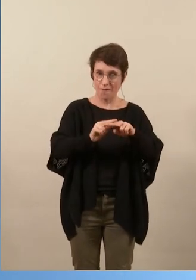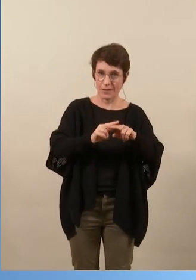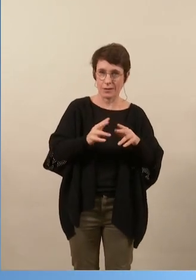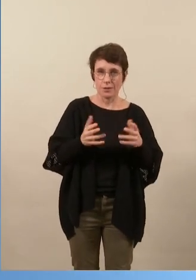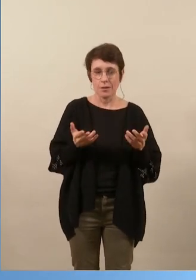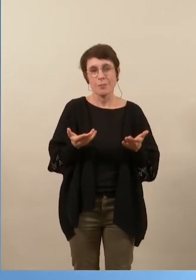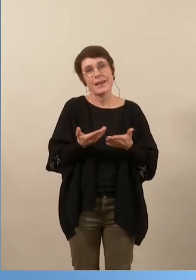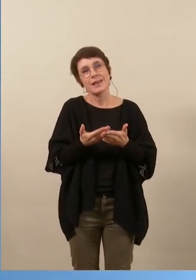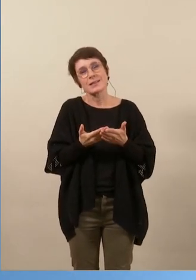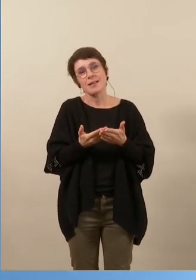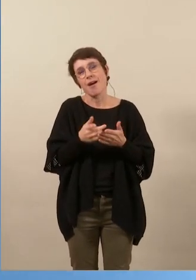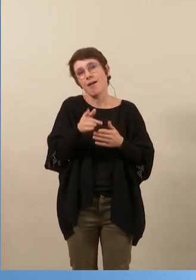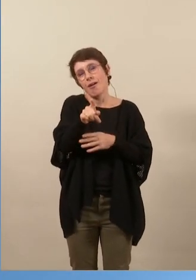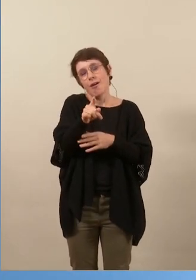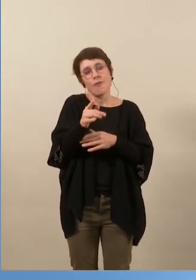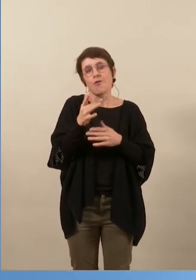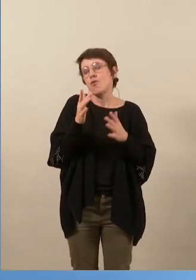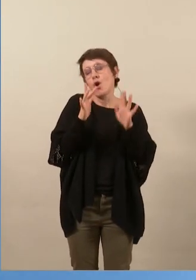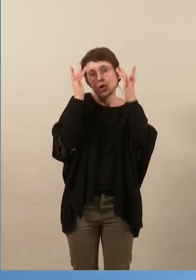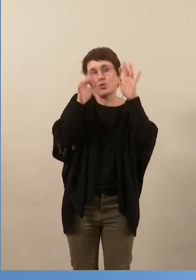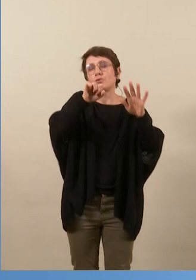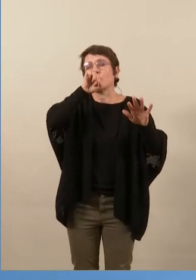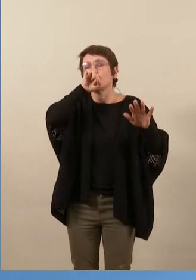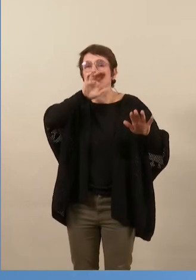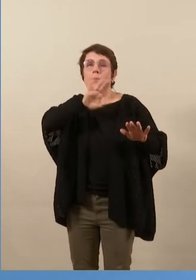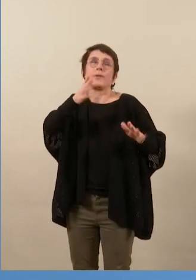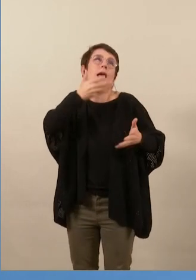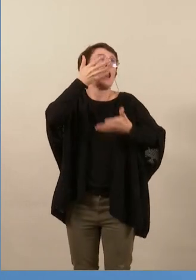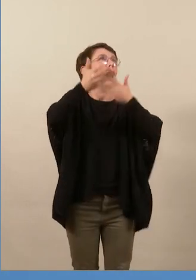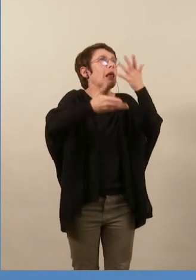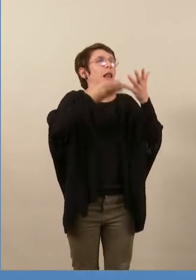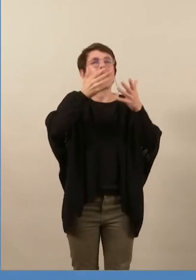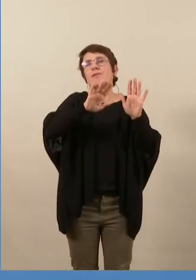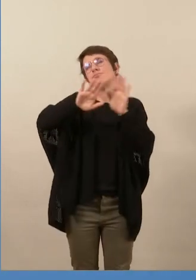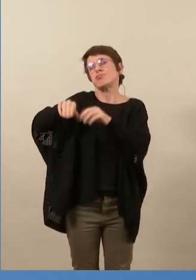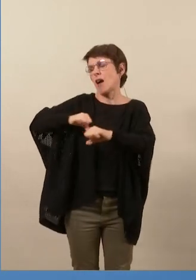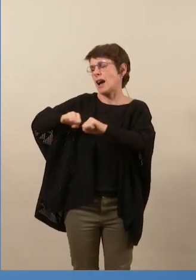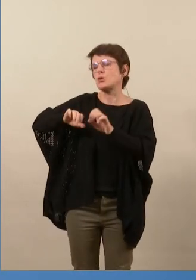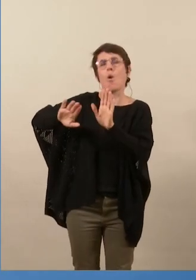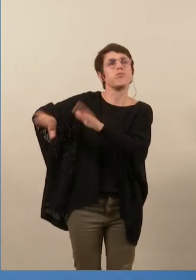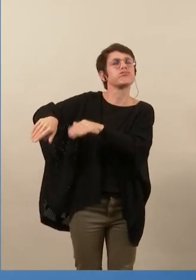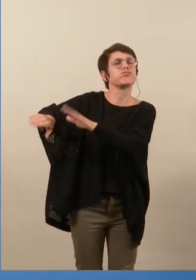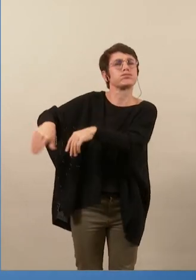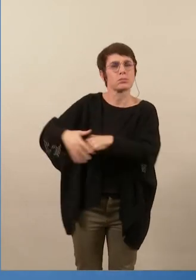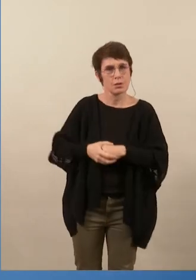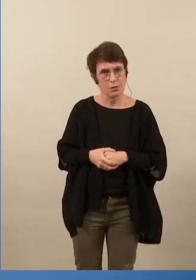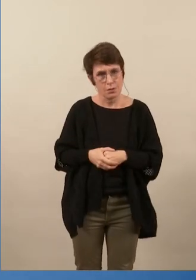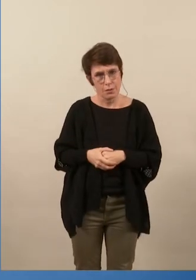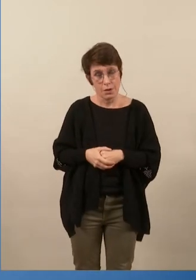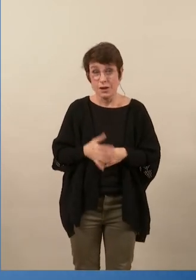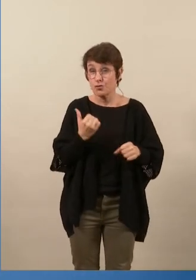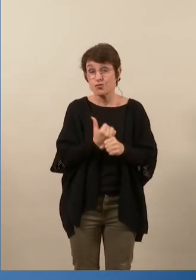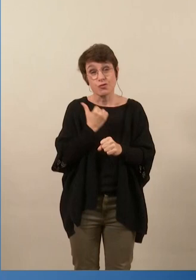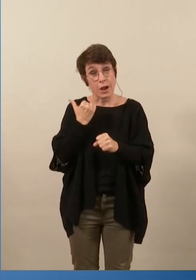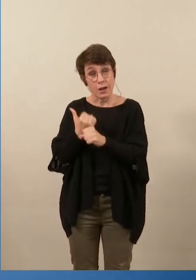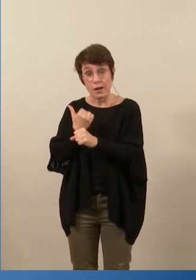est contraire à votre culture du verbe sur le fond vous rabâchez la même chose d'une année à